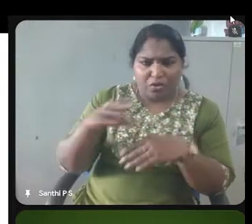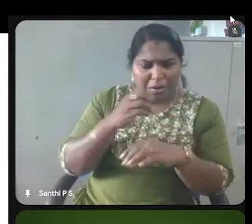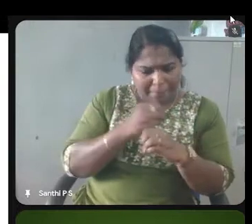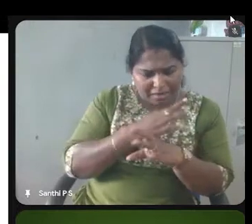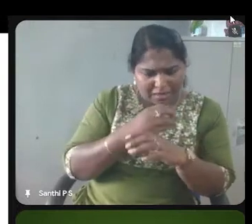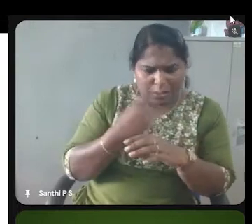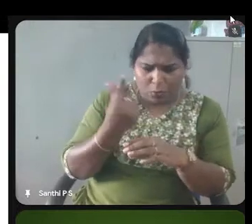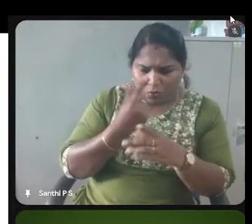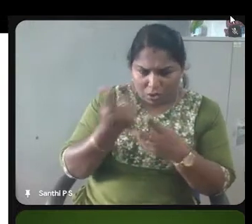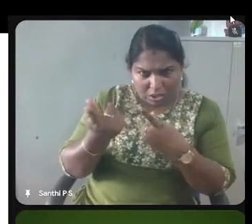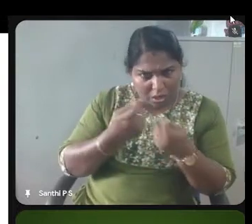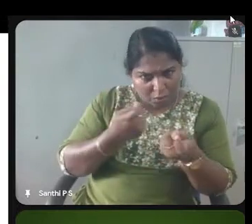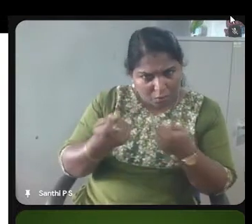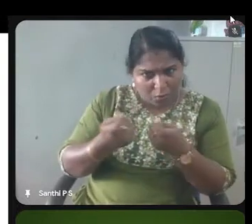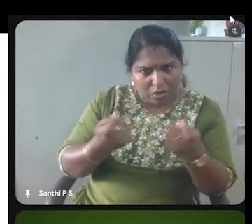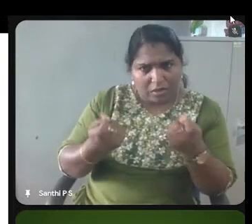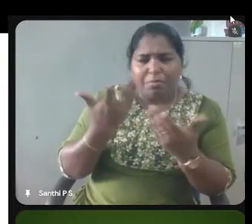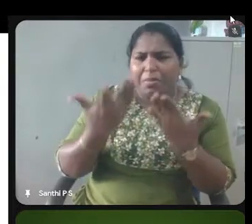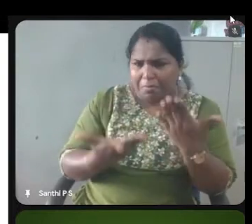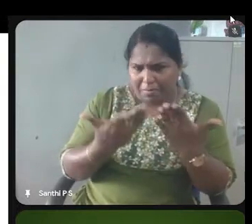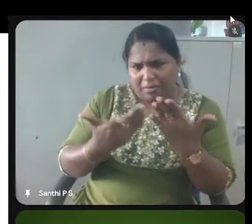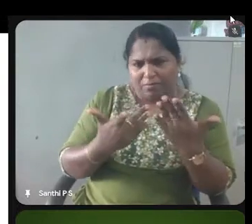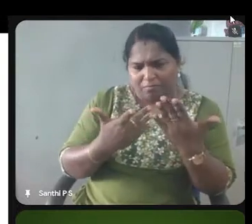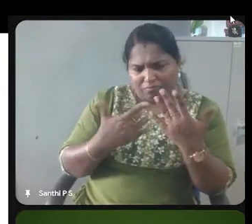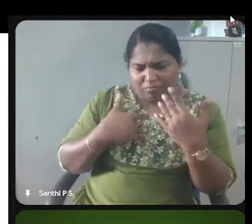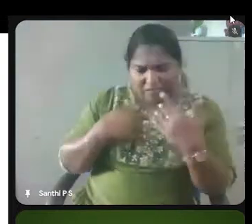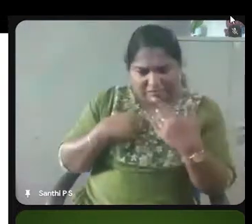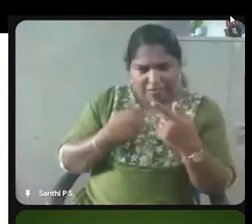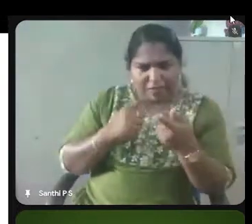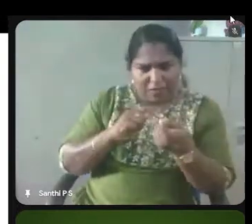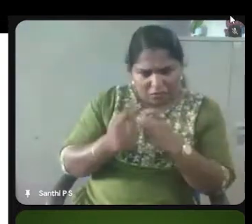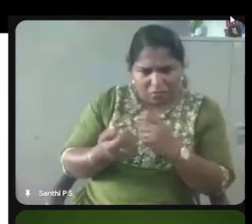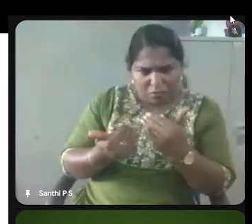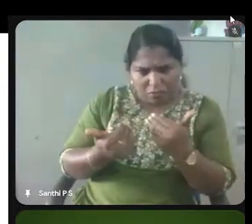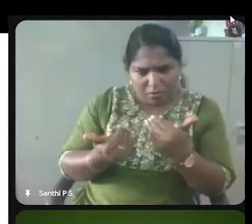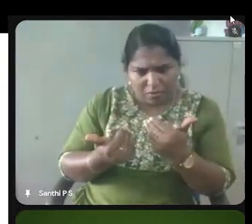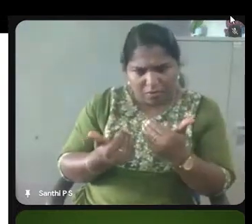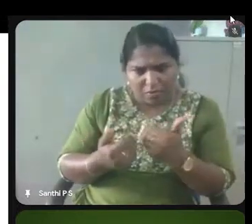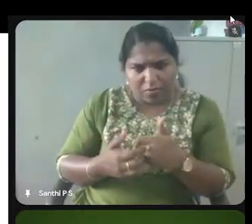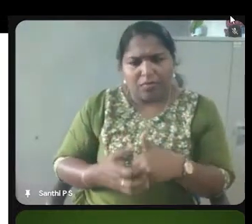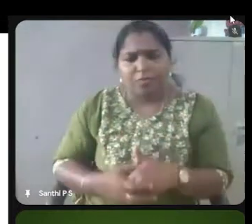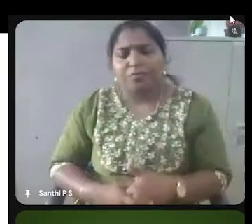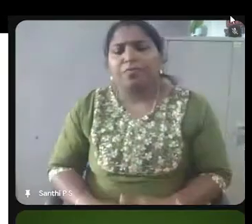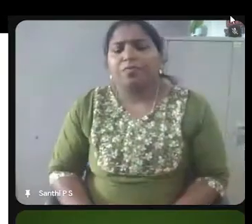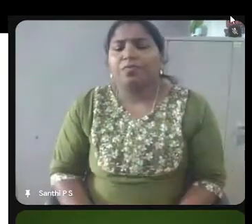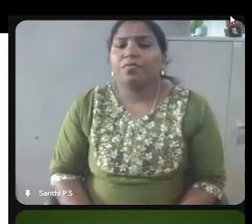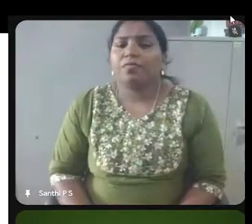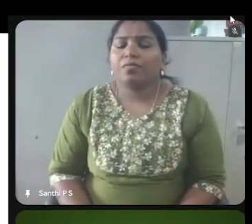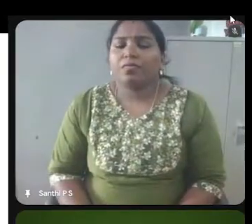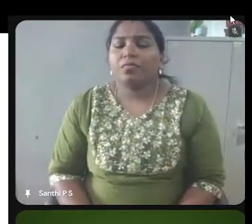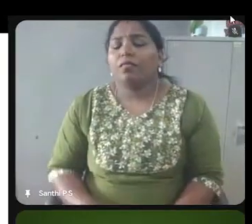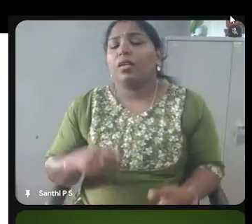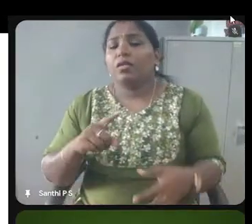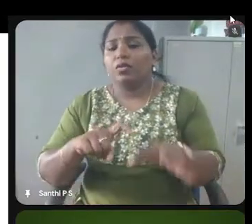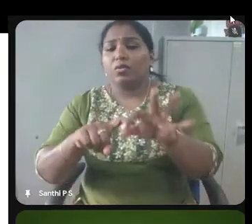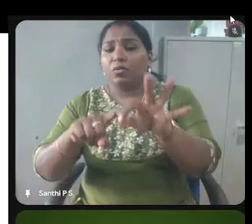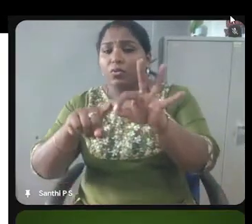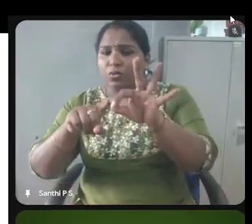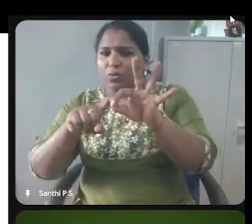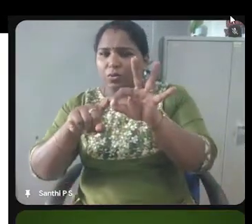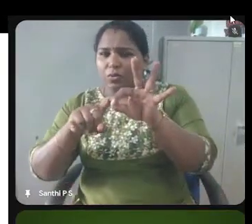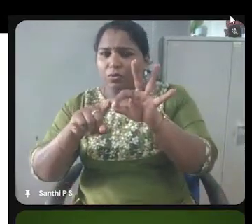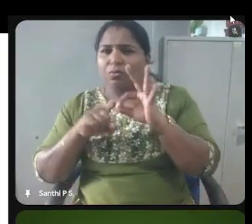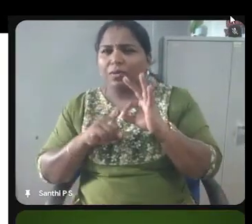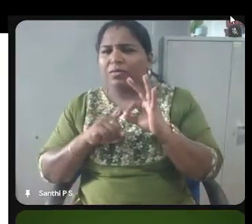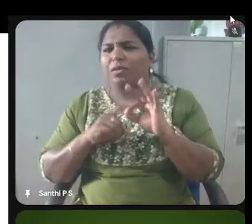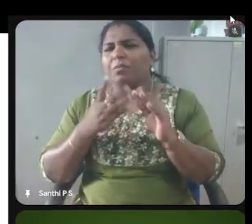കൺട്രോൾ ചെയ്ത് കഴിഞ്ഞാൽ അതിനകത്തൊക്കെ ഒരു വ്യത്യാസം വരുമോ? അതിനെ കുറിച്ച് അറിയാൻ വേണ്ടിയിട്ടായിരുന്നു. ഈ ഒരു ക്വസ്റ്റ്യൻ ആക്ച്വലി ഔട്ട് ഓഫ് സ്ക്രീൻ ടൈം